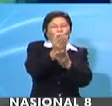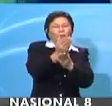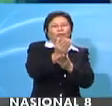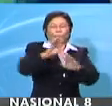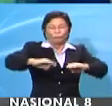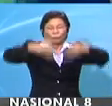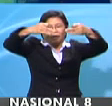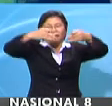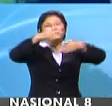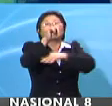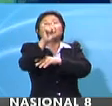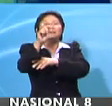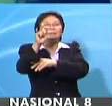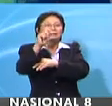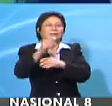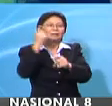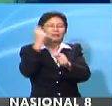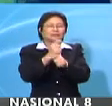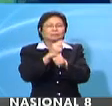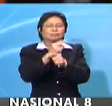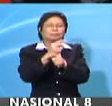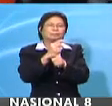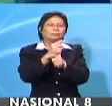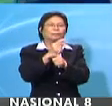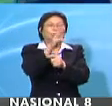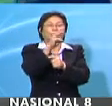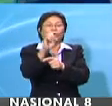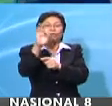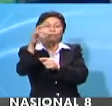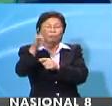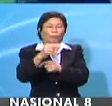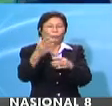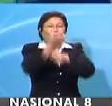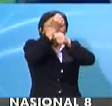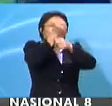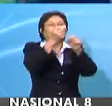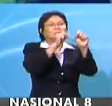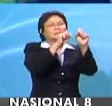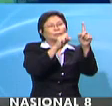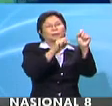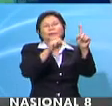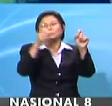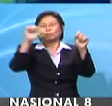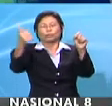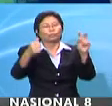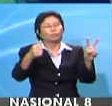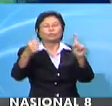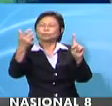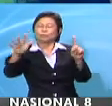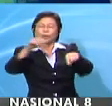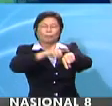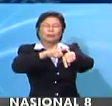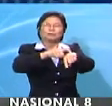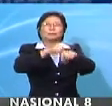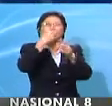penentuan set ketiga wfeng tidak menoleh ke belakang lagi apabila mendahului 1110 sebelum menang 2115 dalam masa